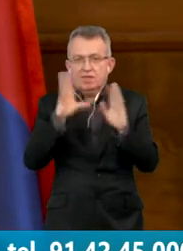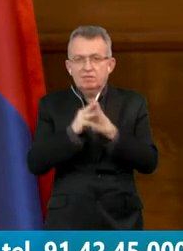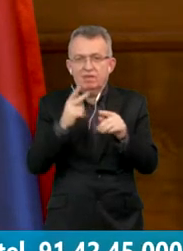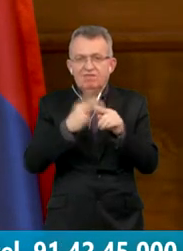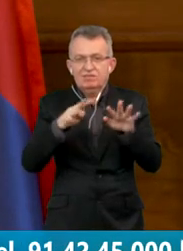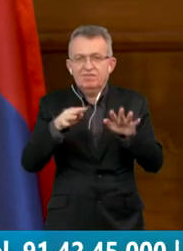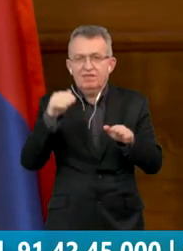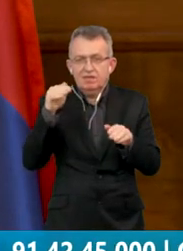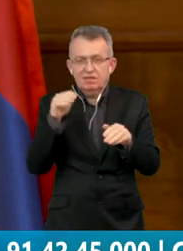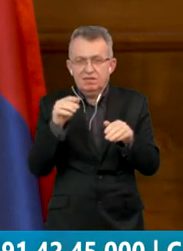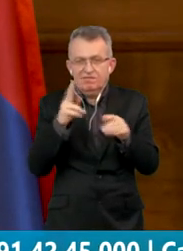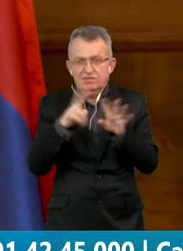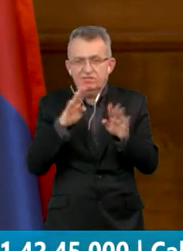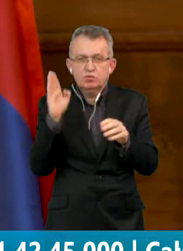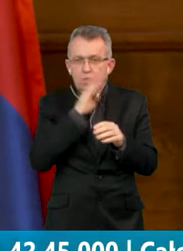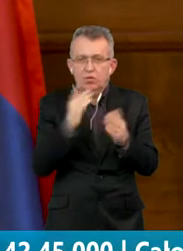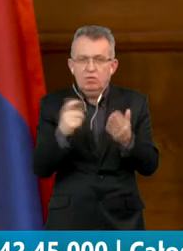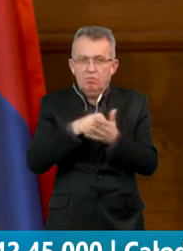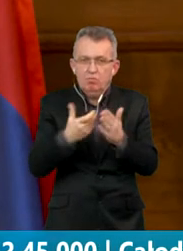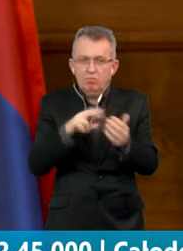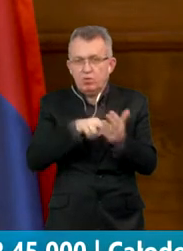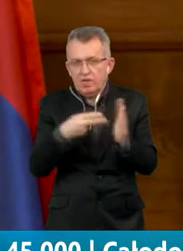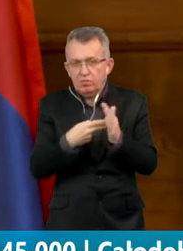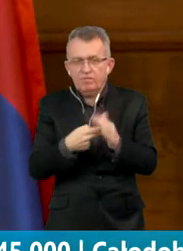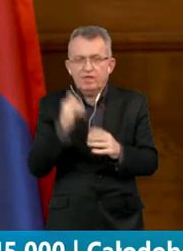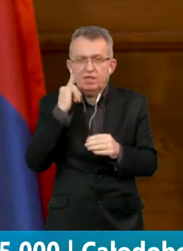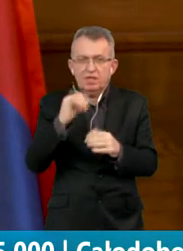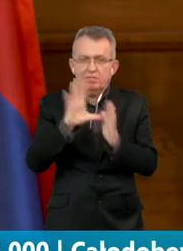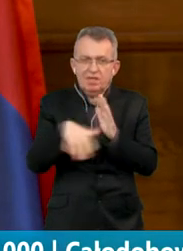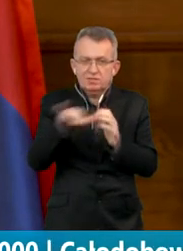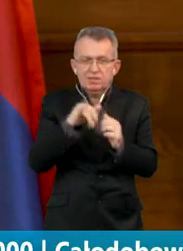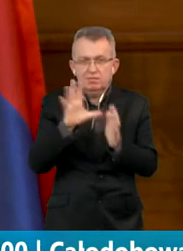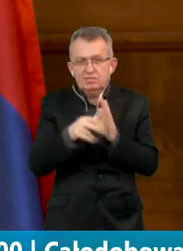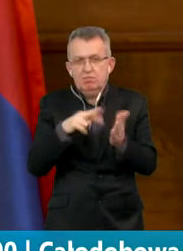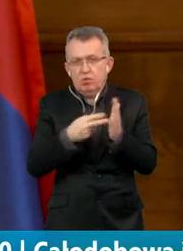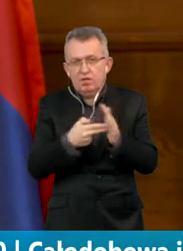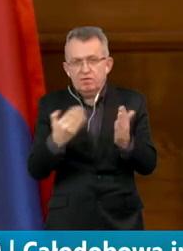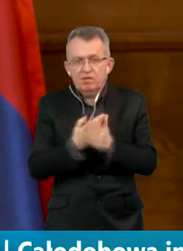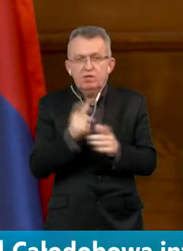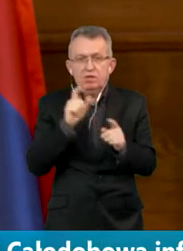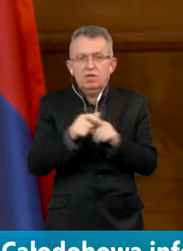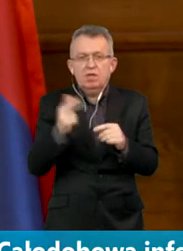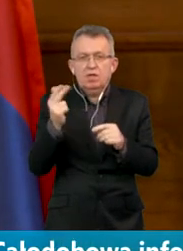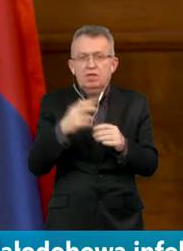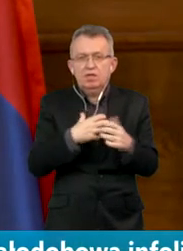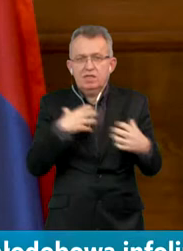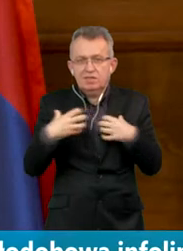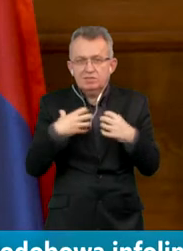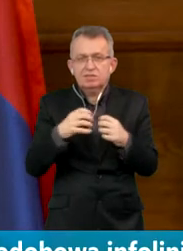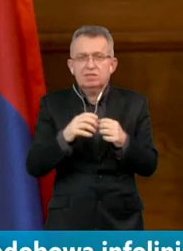29 projektów, 28 lokalnych i jedno ogólnomiejskie. Jeden ogólnomiejski, który wygrał, to instalacja artystyczna